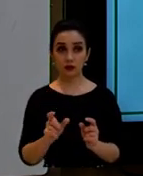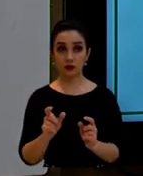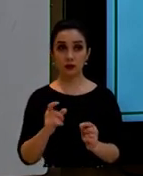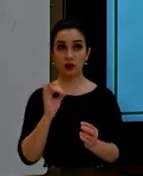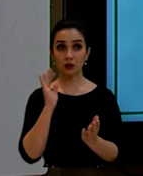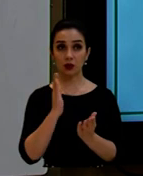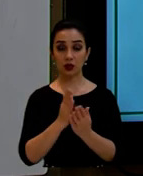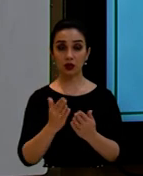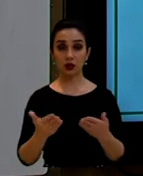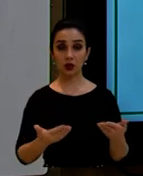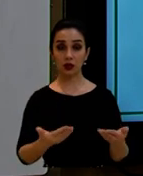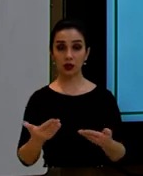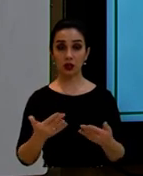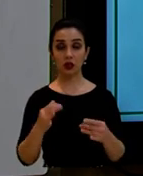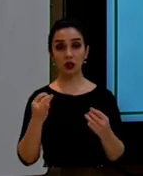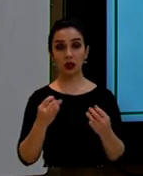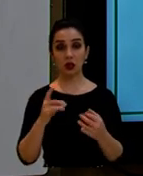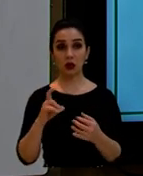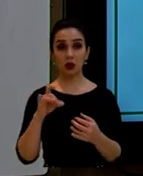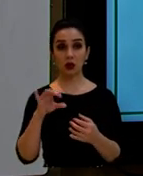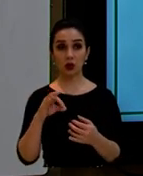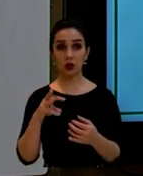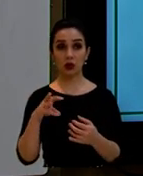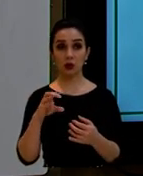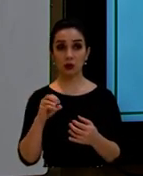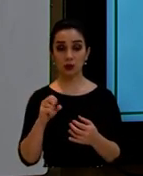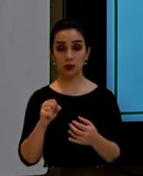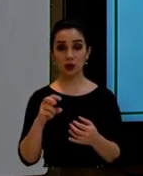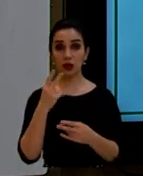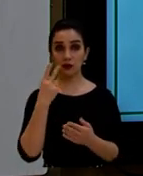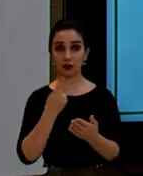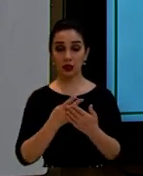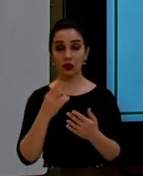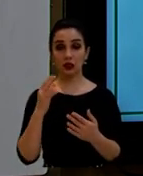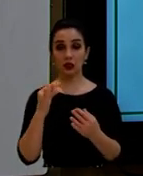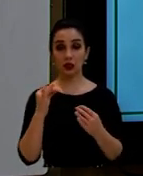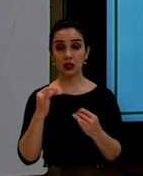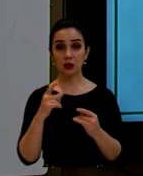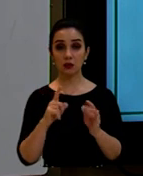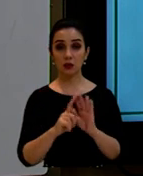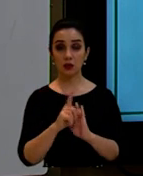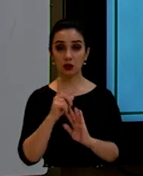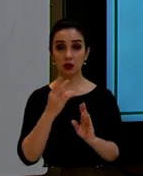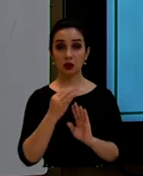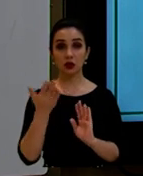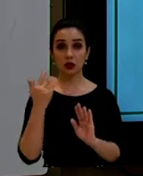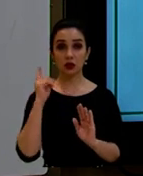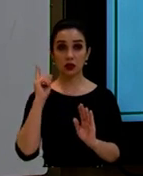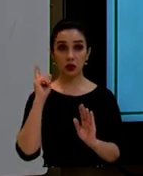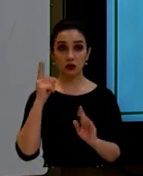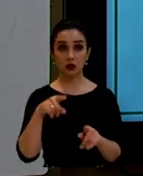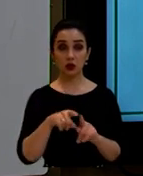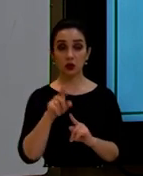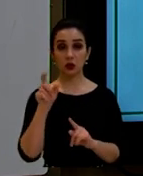Человек прямоходящий или Homo erectus. Какой вид произошли от древнейших